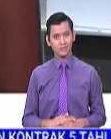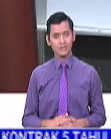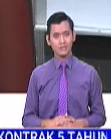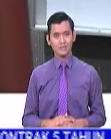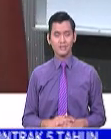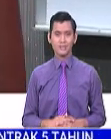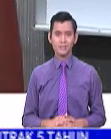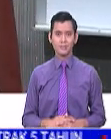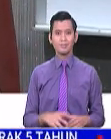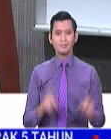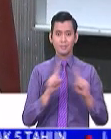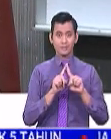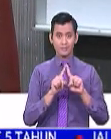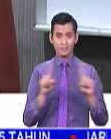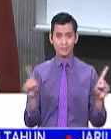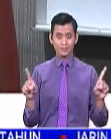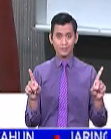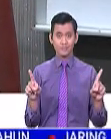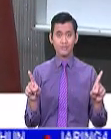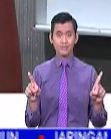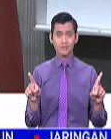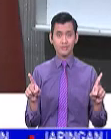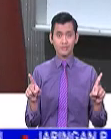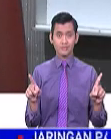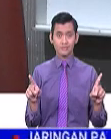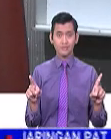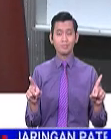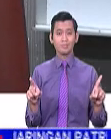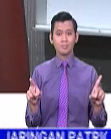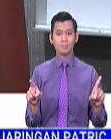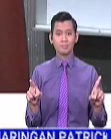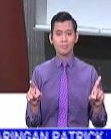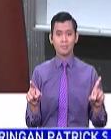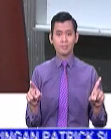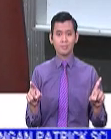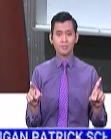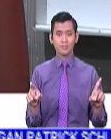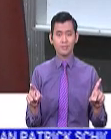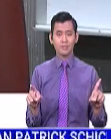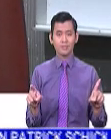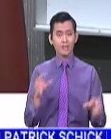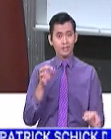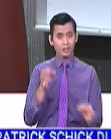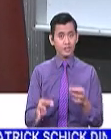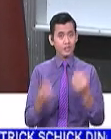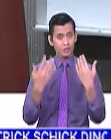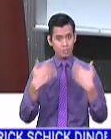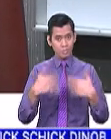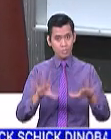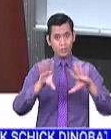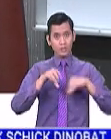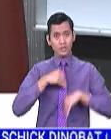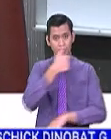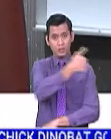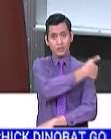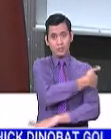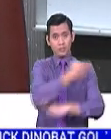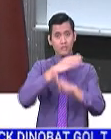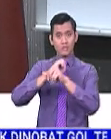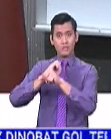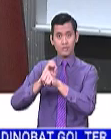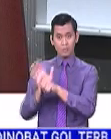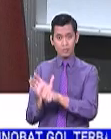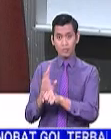Hai bola-bola 6 ton diselenggarakan werribee website website website kelonggaran dalam arti kata sedih